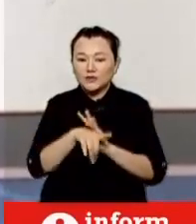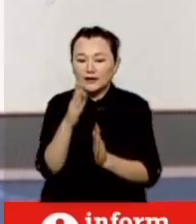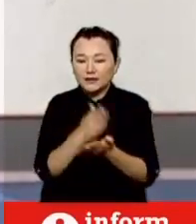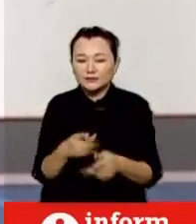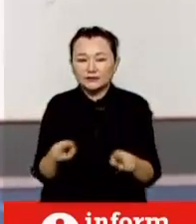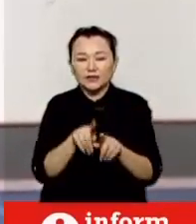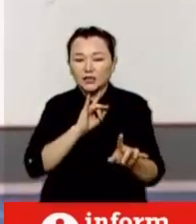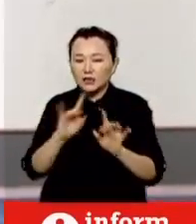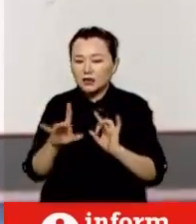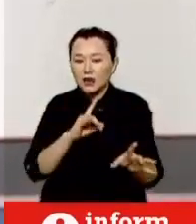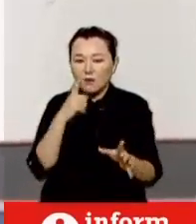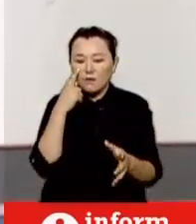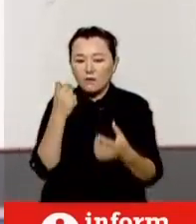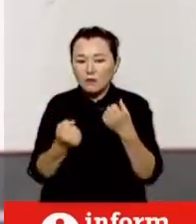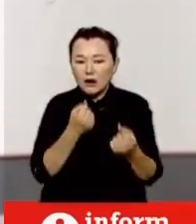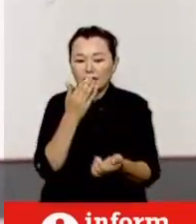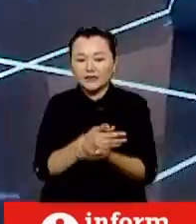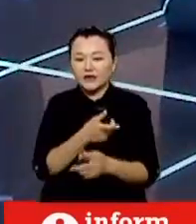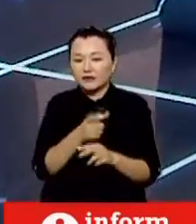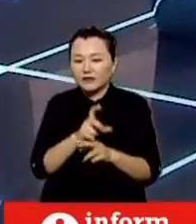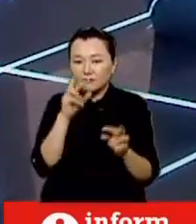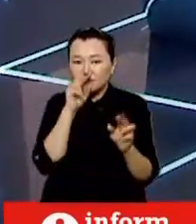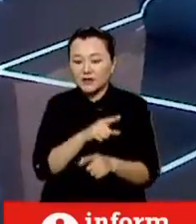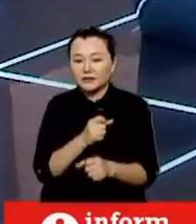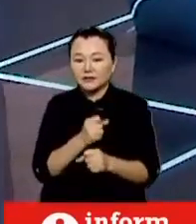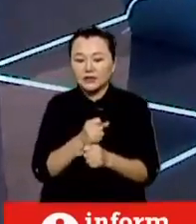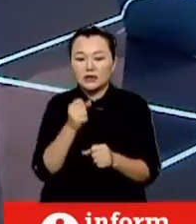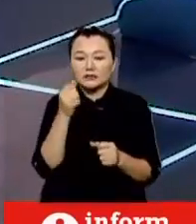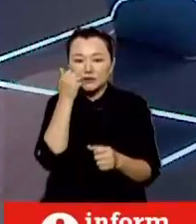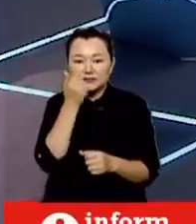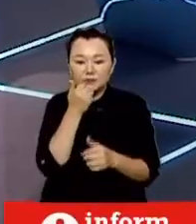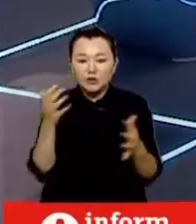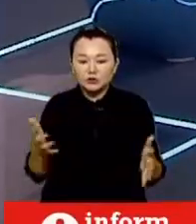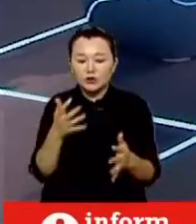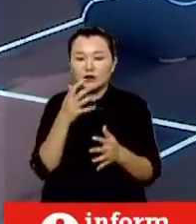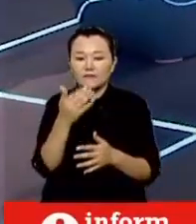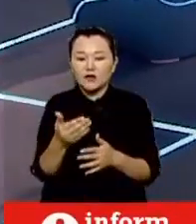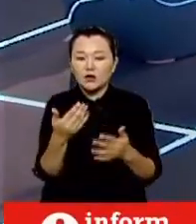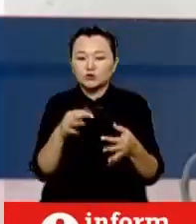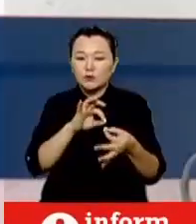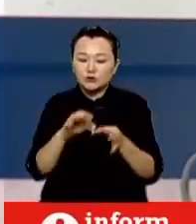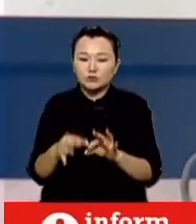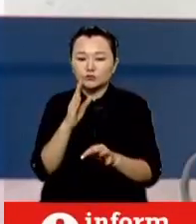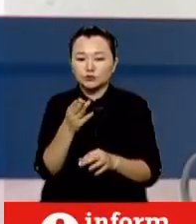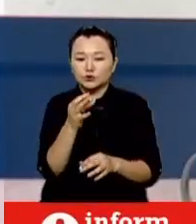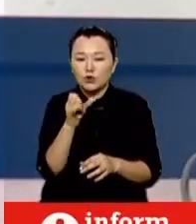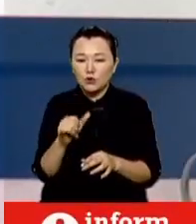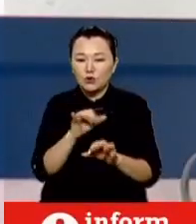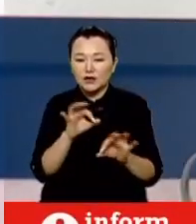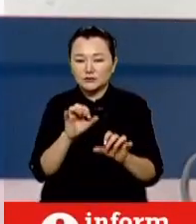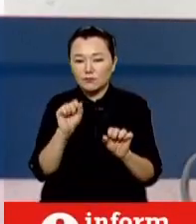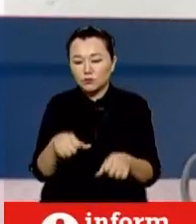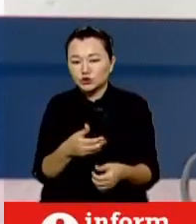рекламы показывает но это неправда Спасибо вам большое подробности вы сможете уже рассказать на ток-шоу